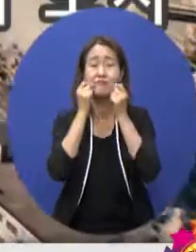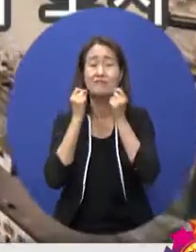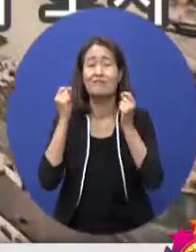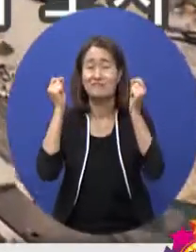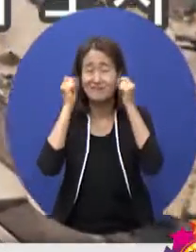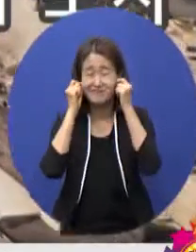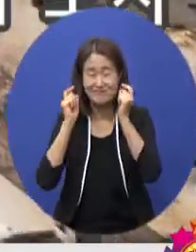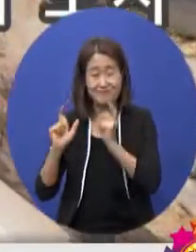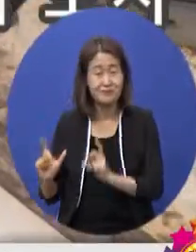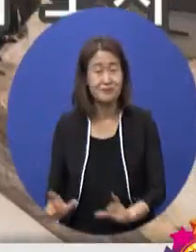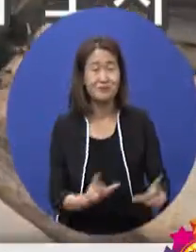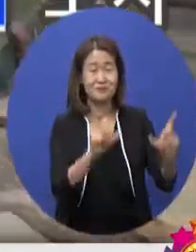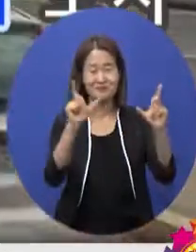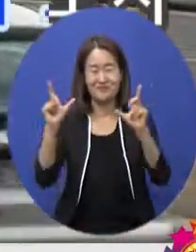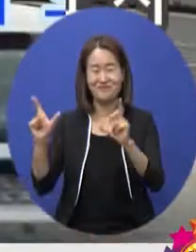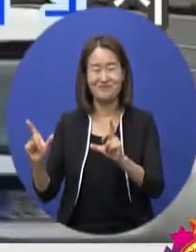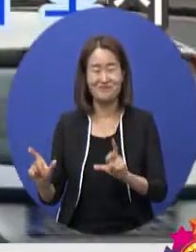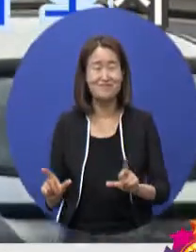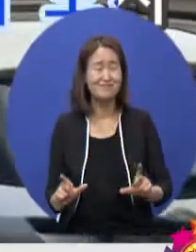웃으면서